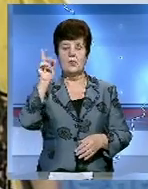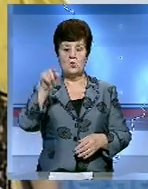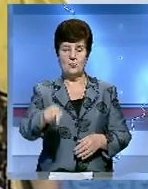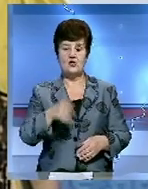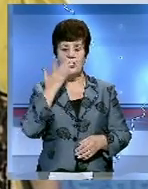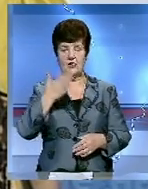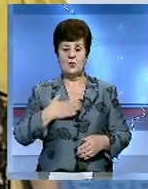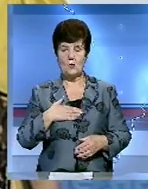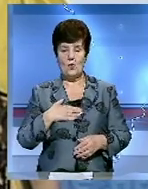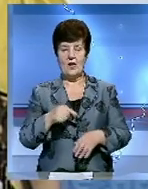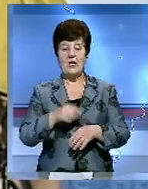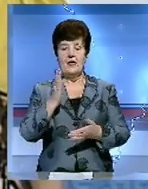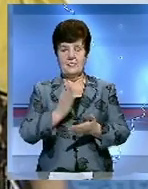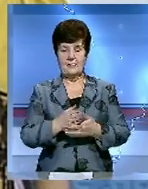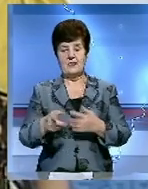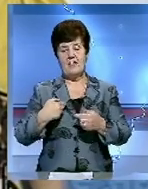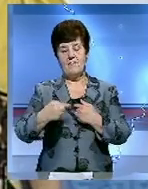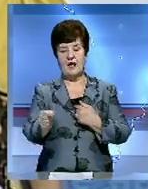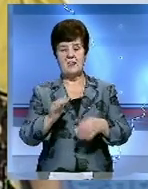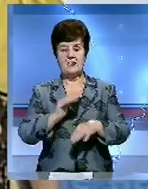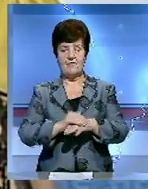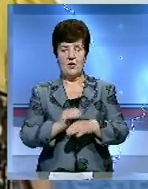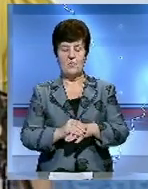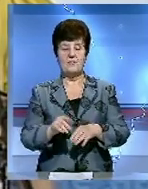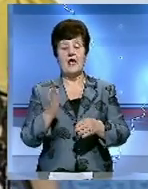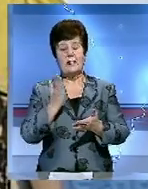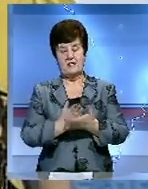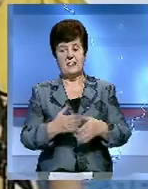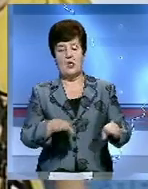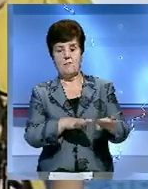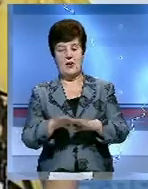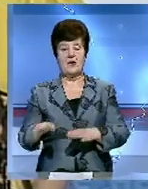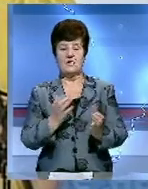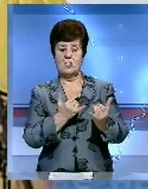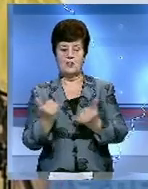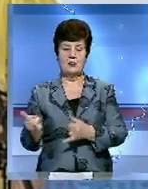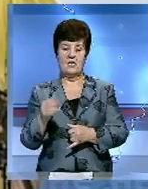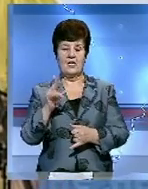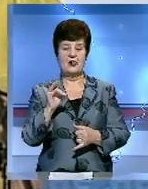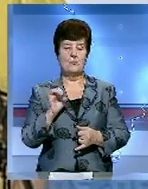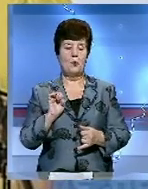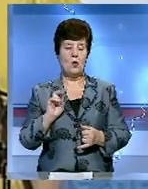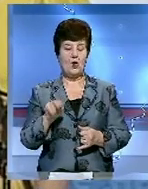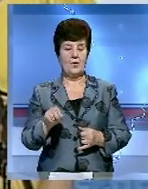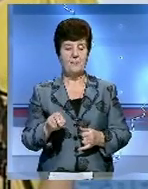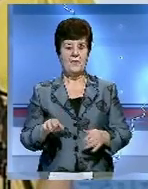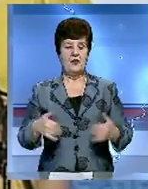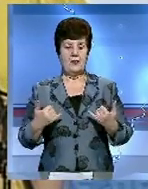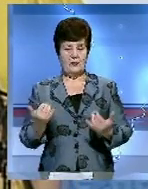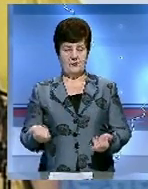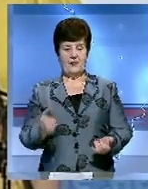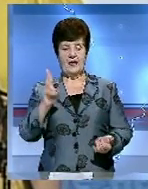fiind diferiți, de fapt suntem toți egali și respectăm, ne respectăm reciproc. Vreau în contextul ăsta să o aplaudați pe Xenia